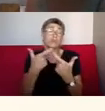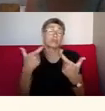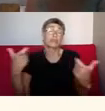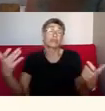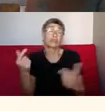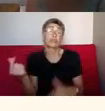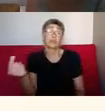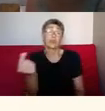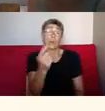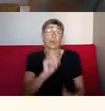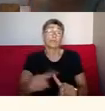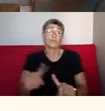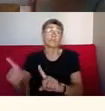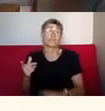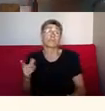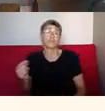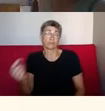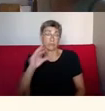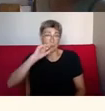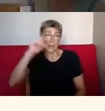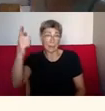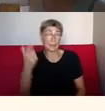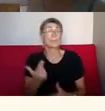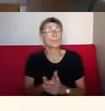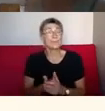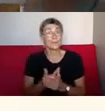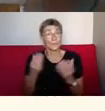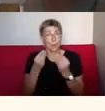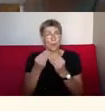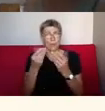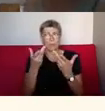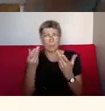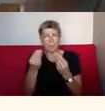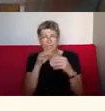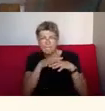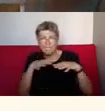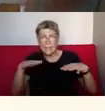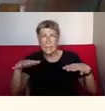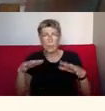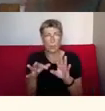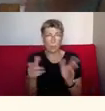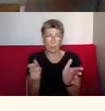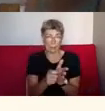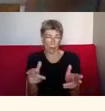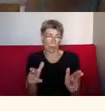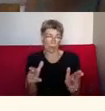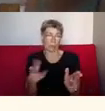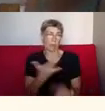fait, avec lesquels on travaille habituellement. Et ça permet également un travail de réseau à cette période-là.